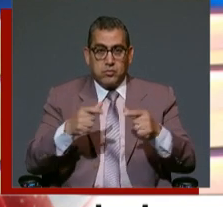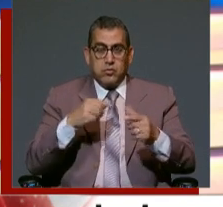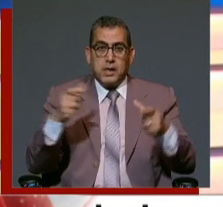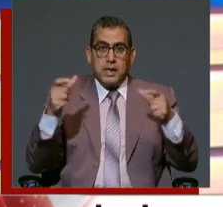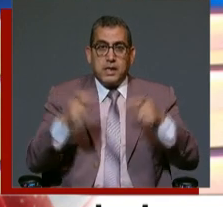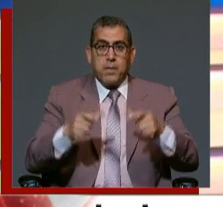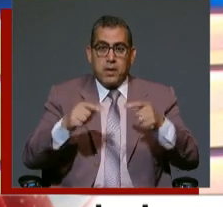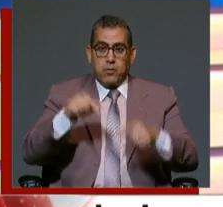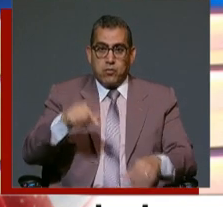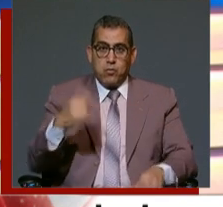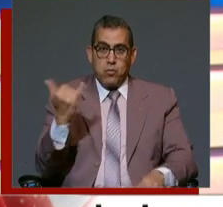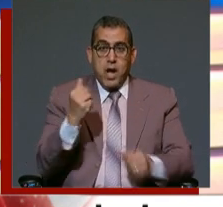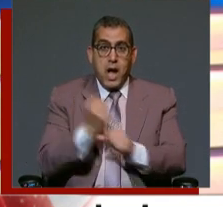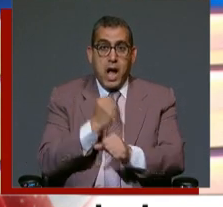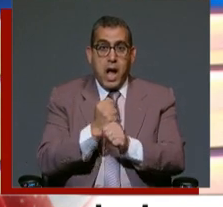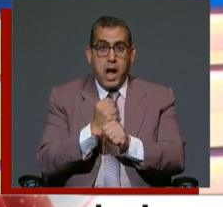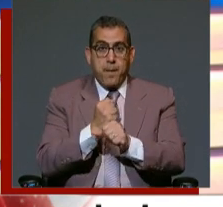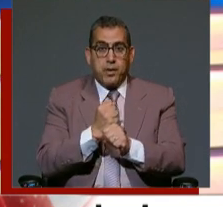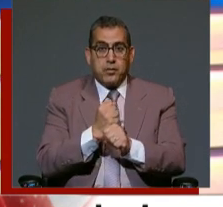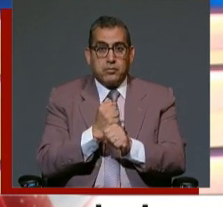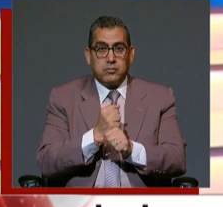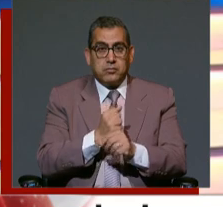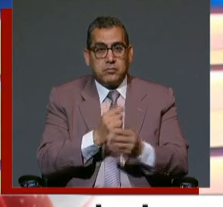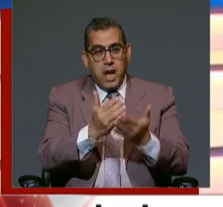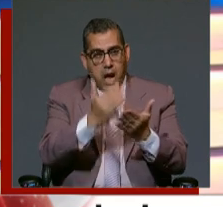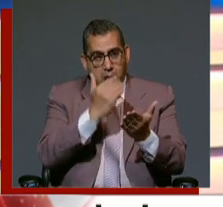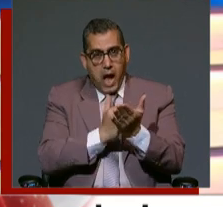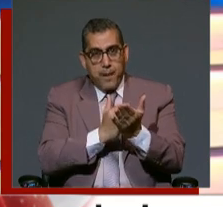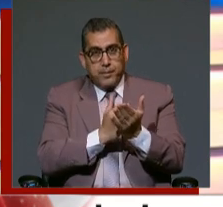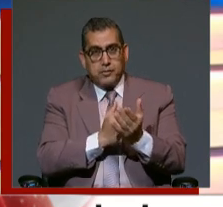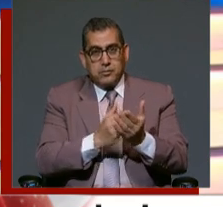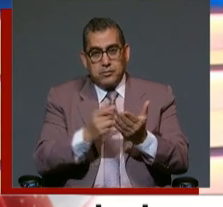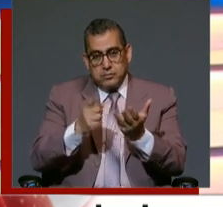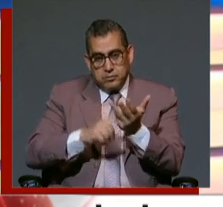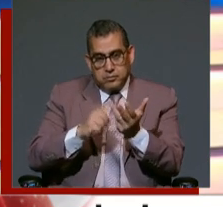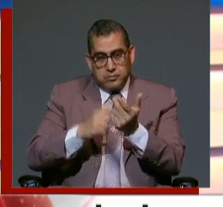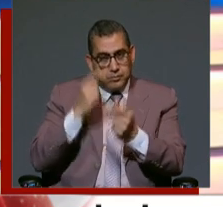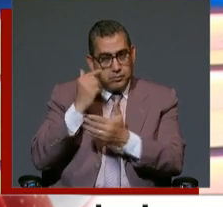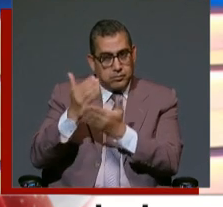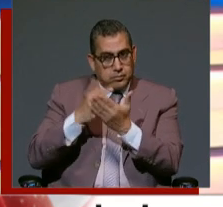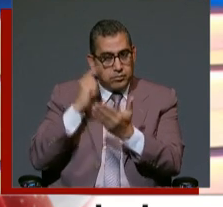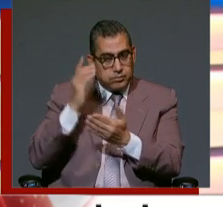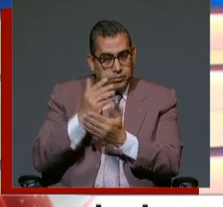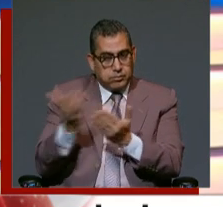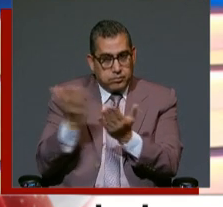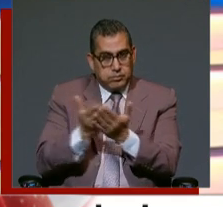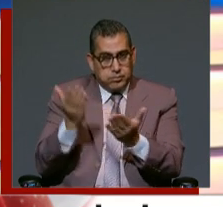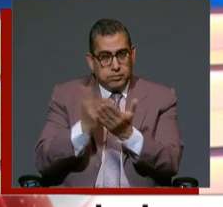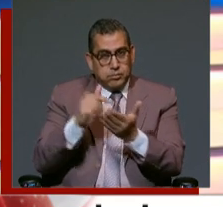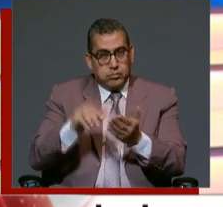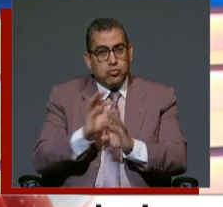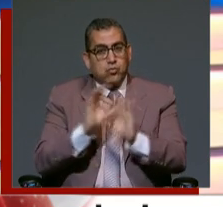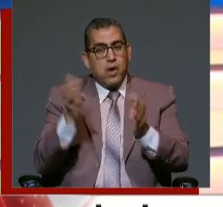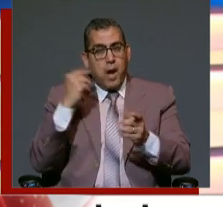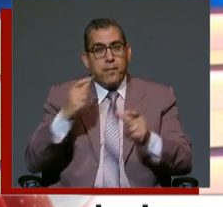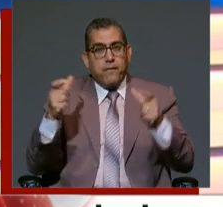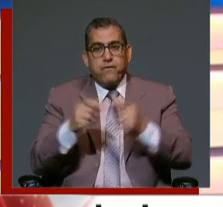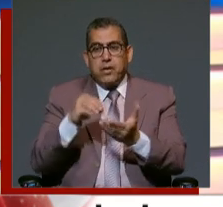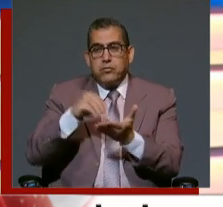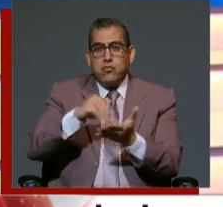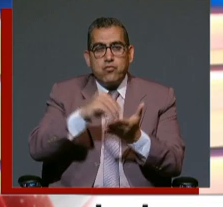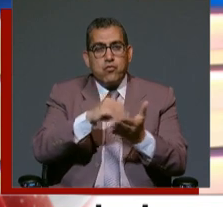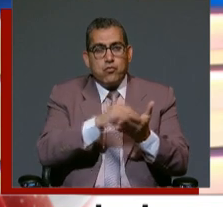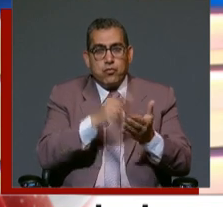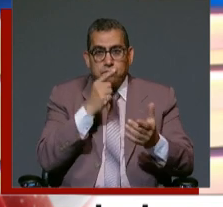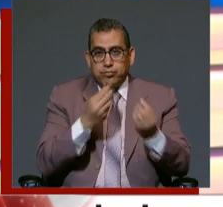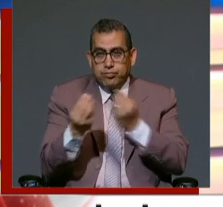الاجتماعات. الأعمال التحضيرية بدأت بالفعل في أكثر من فعالية، كان